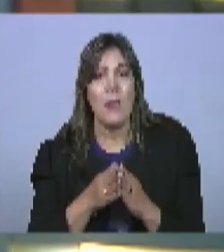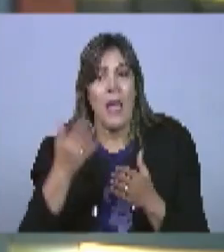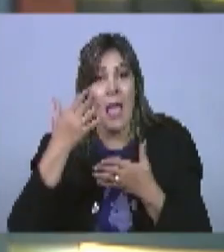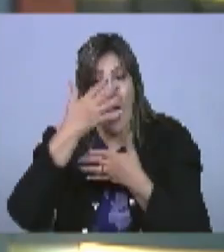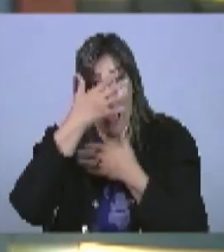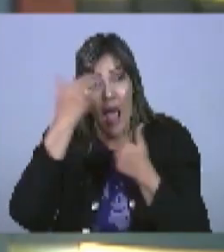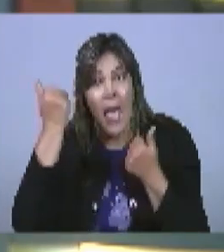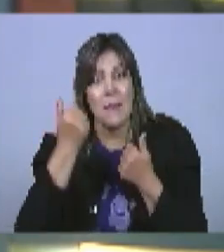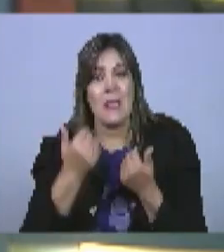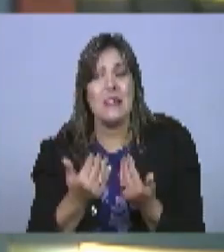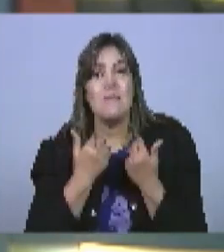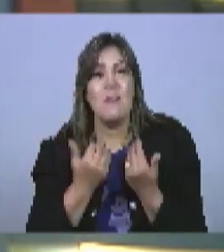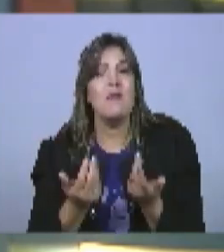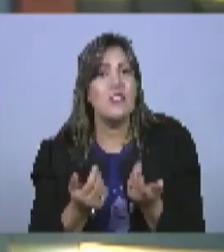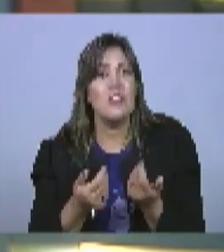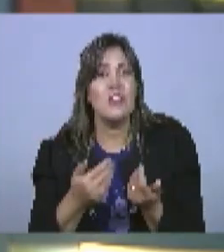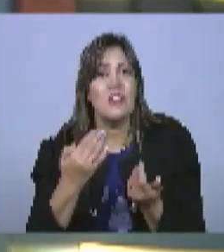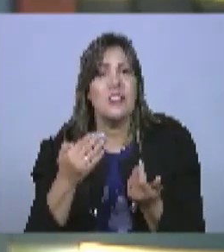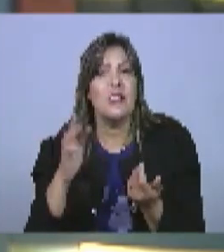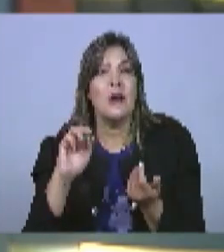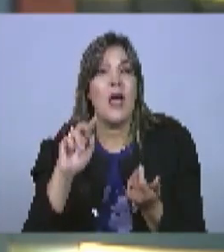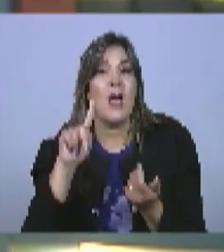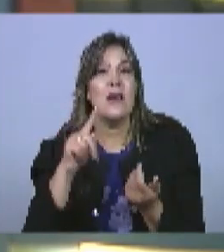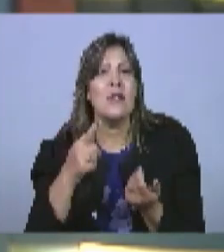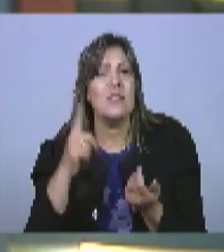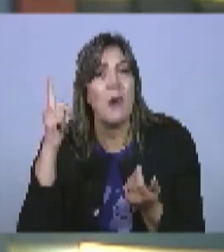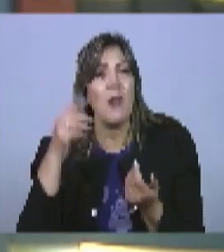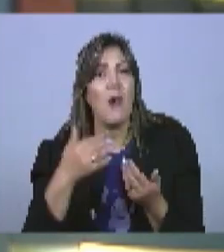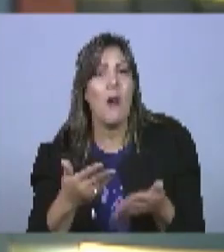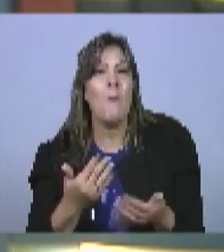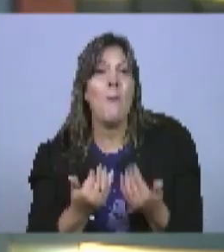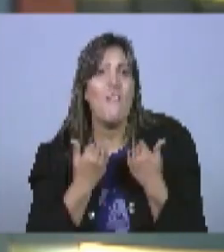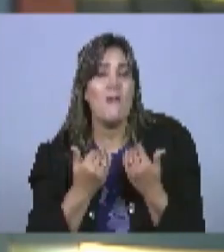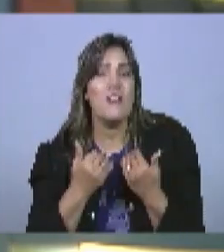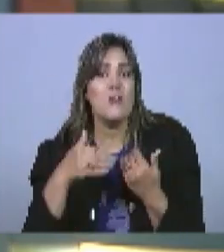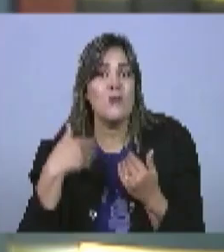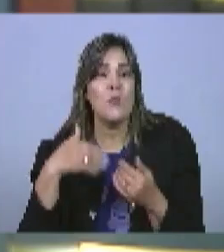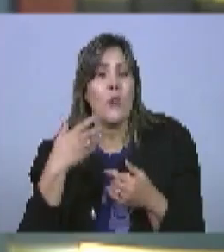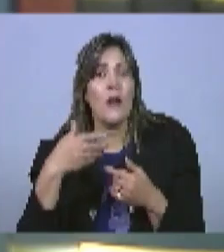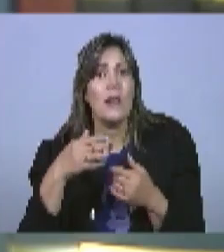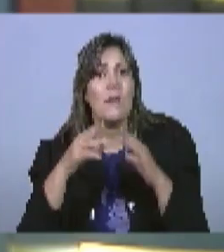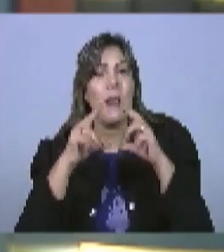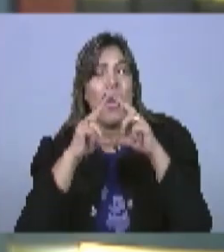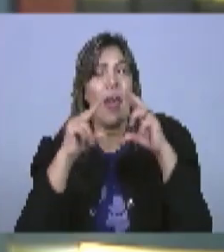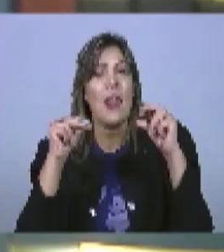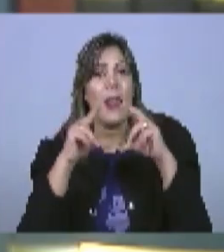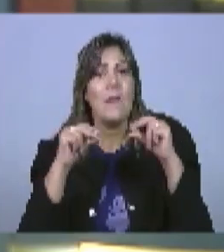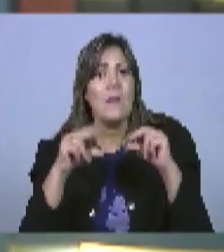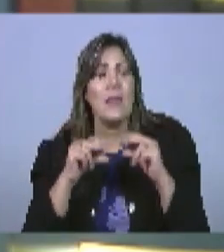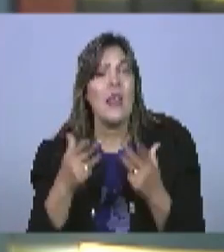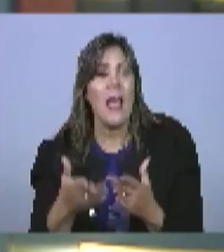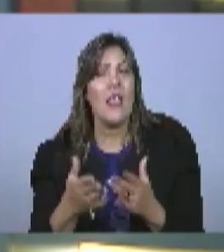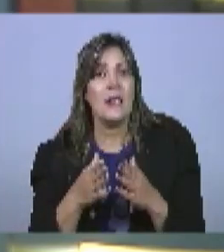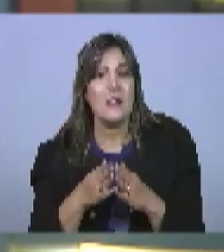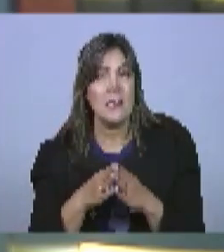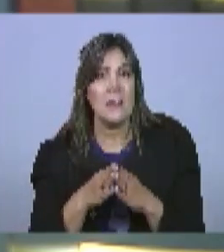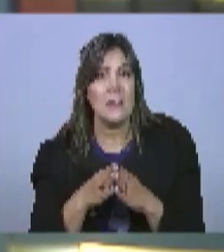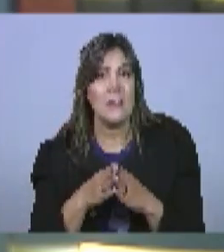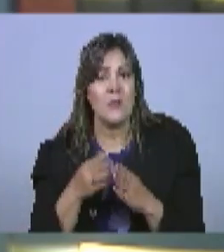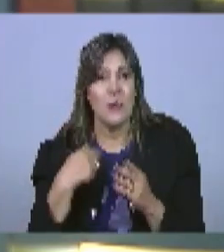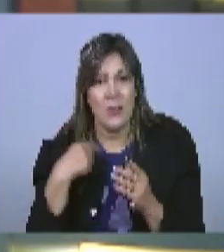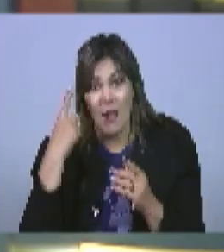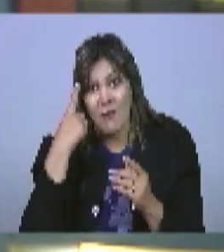يبقى مافيش حزب الله وقد يمتد الامر الى لبنان الكيان اللبناني واحنا